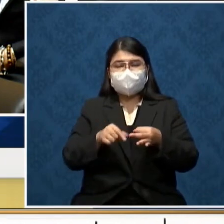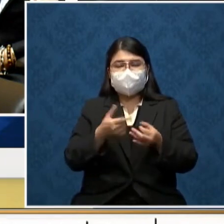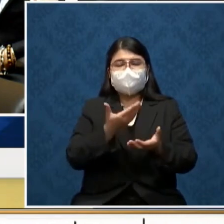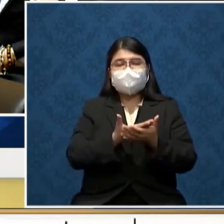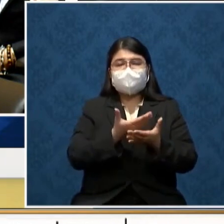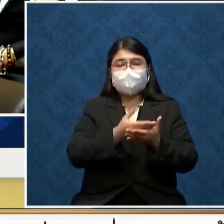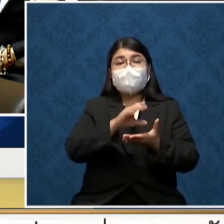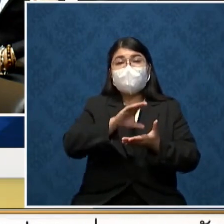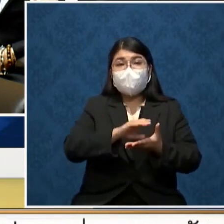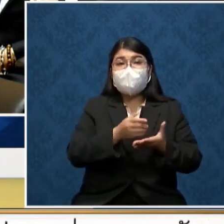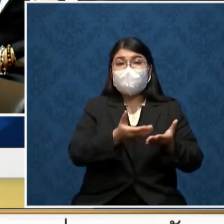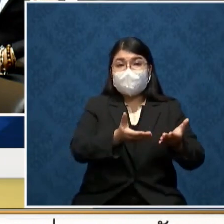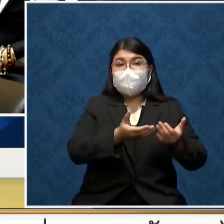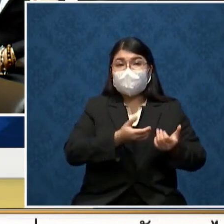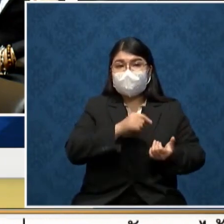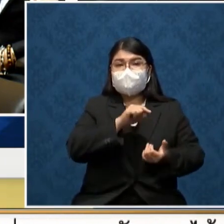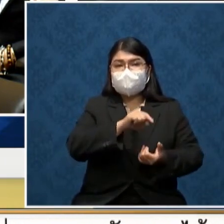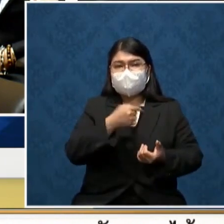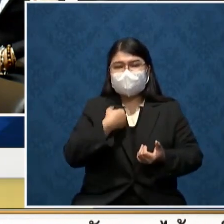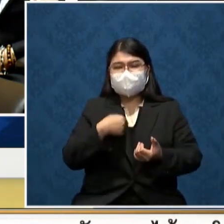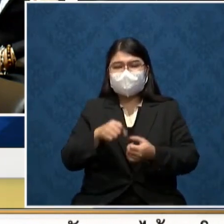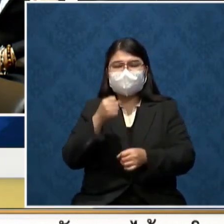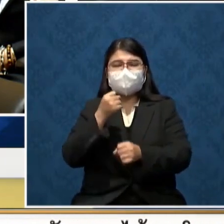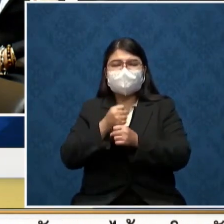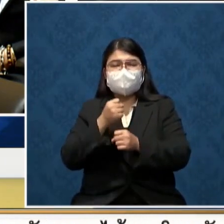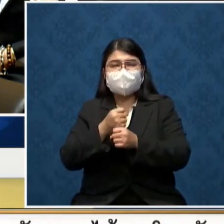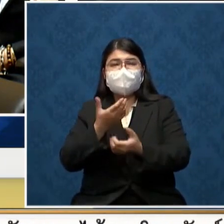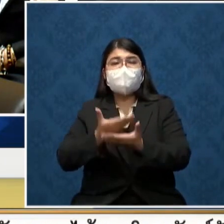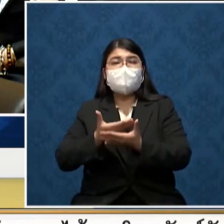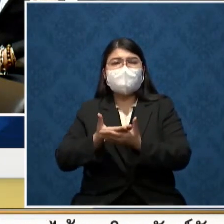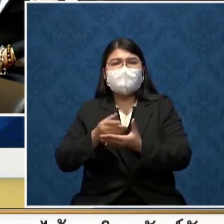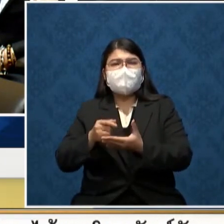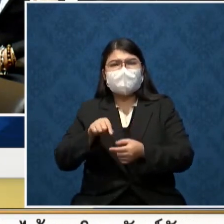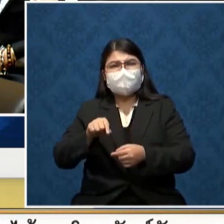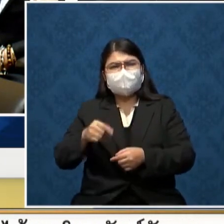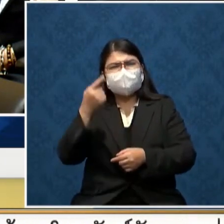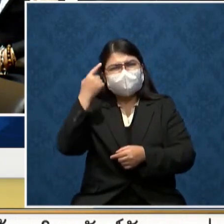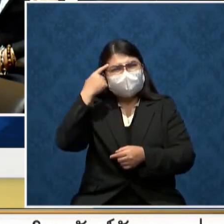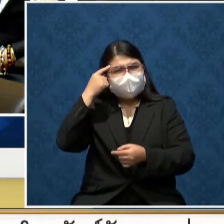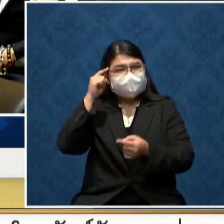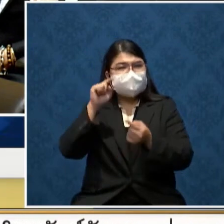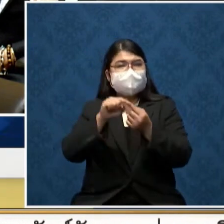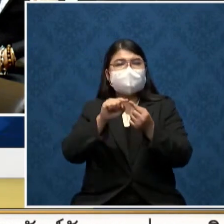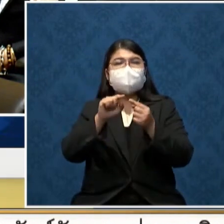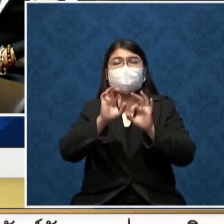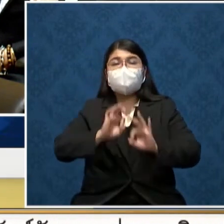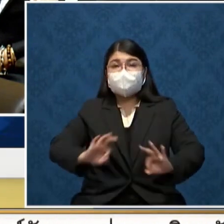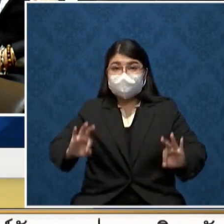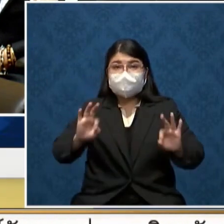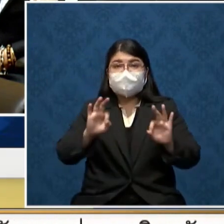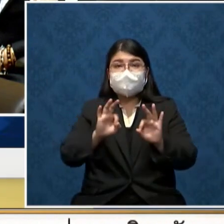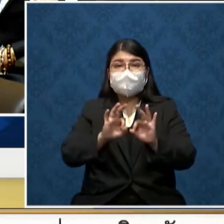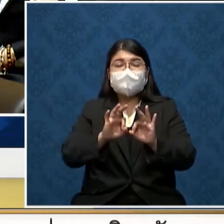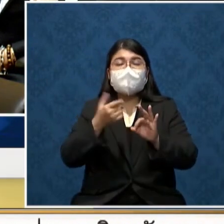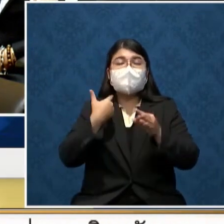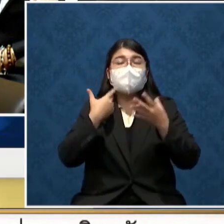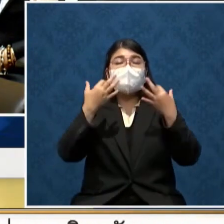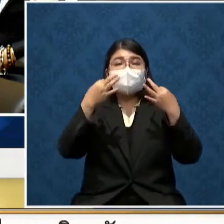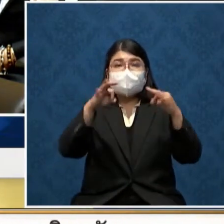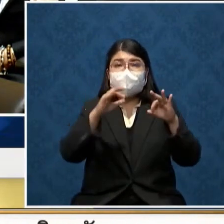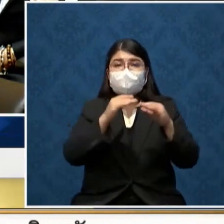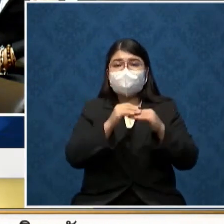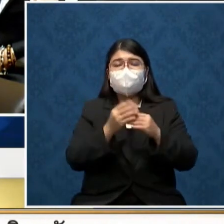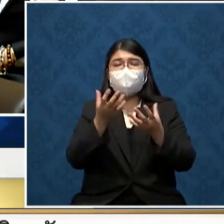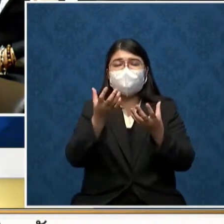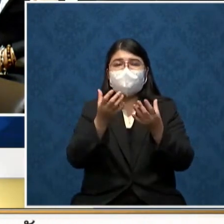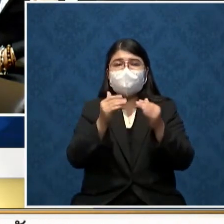ระนั้นสำนักงบประมาณได้คำนึงถึงนะครับความอิสระและความอำนวยความยุติธรรมอำน